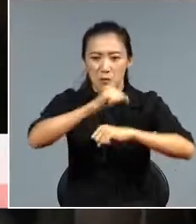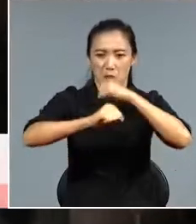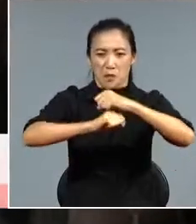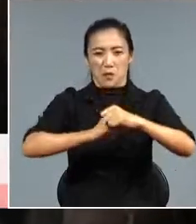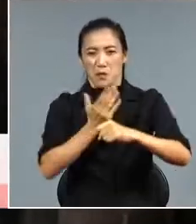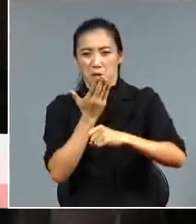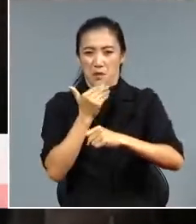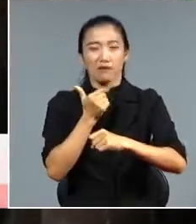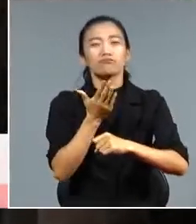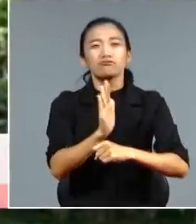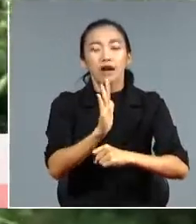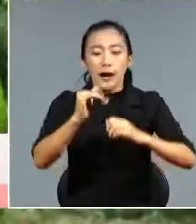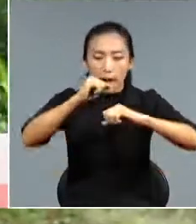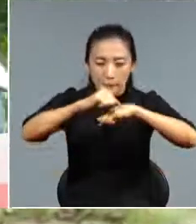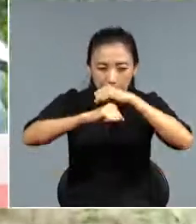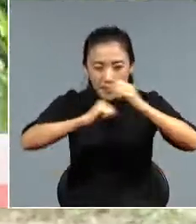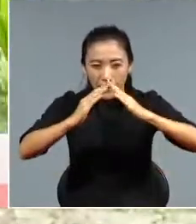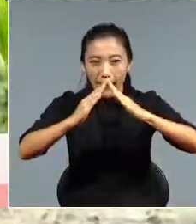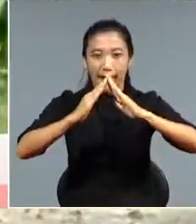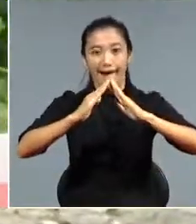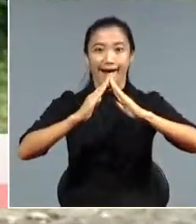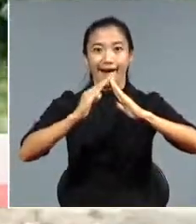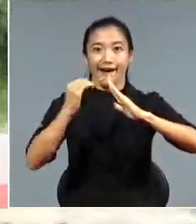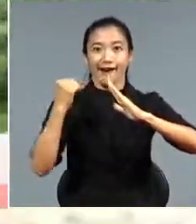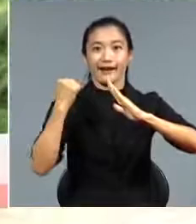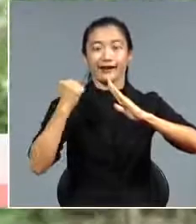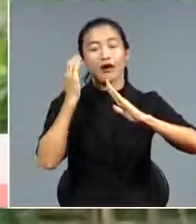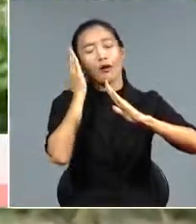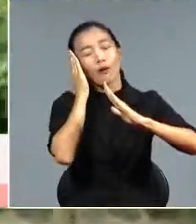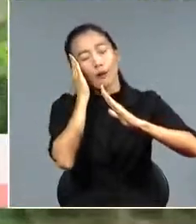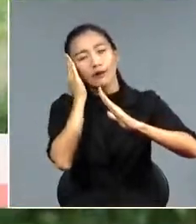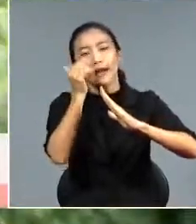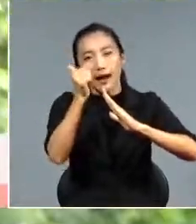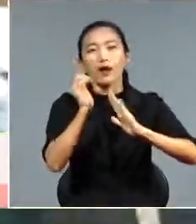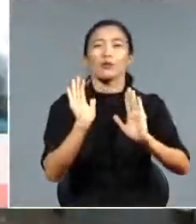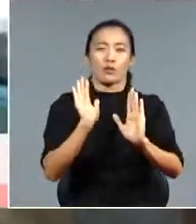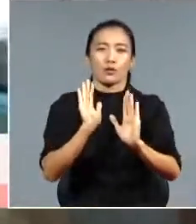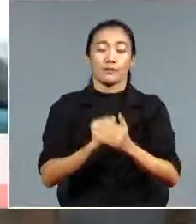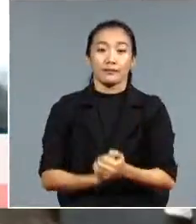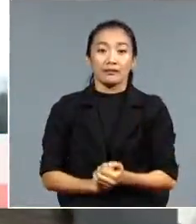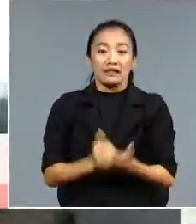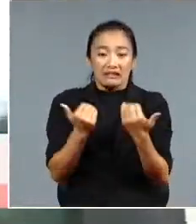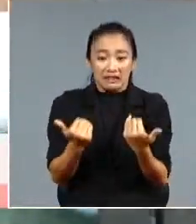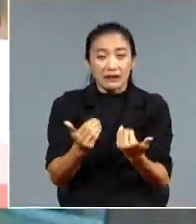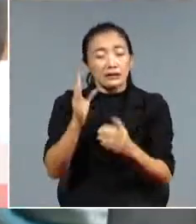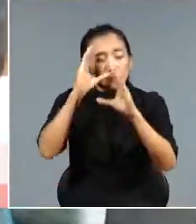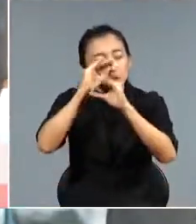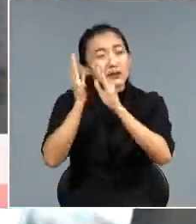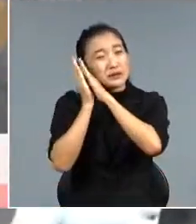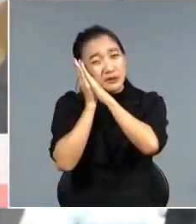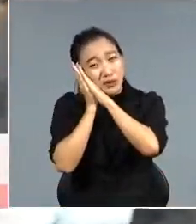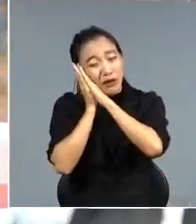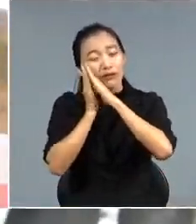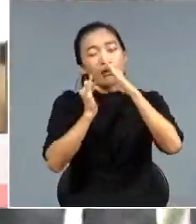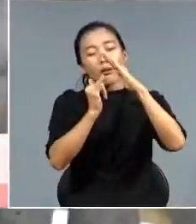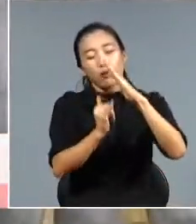ครับทุกวันนี้นะฮะในตอนกลางคืนเนี่ยแกบอกว่าแกหวาดผวาครับเพราะว่าฝาบ้านเนี่ยมันผุพังรวมทั้งเวลาเดินเนี่